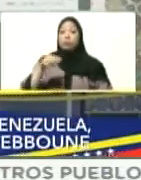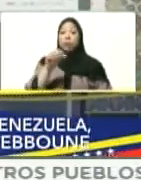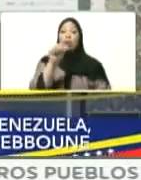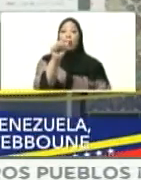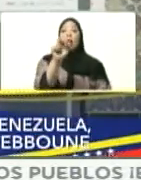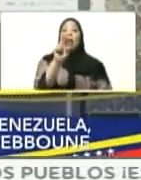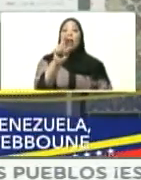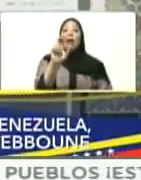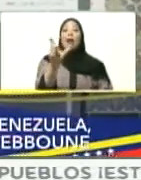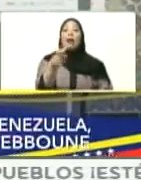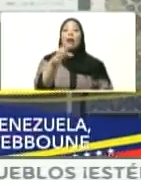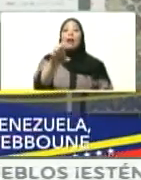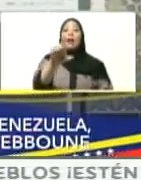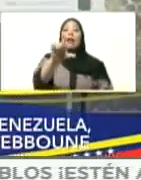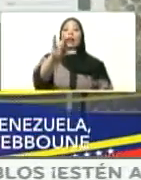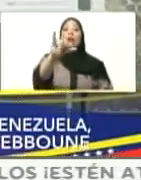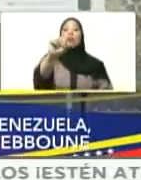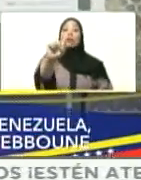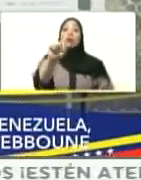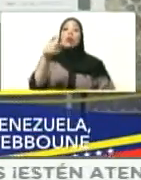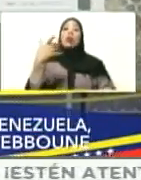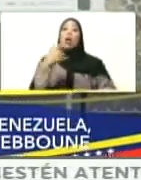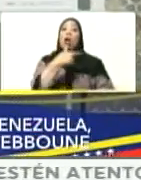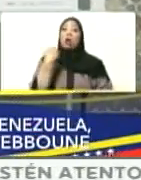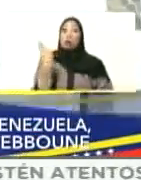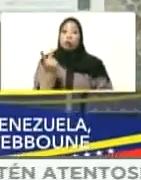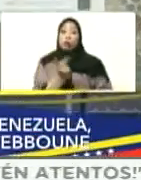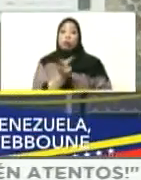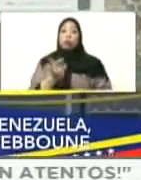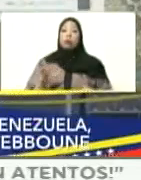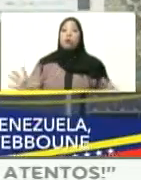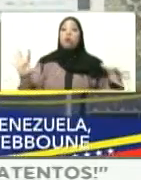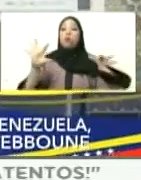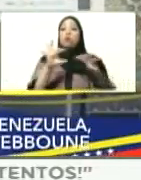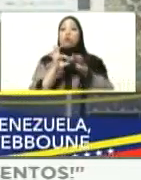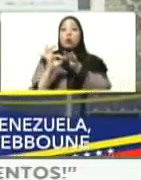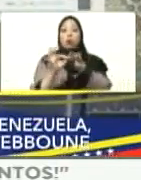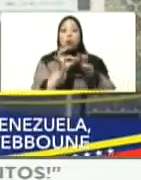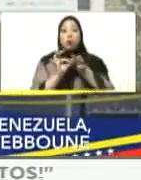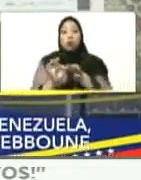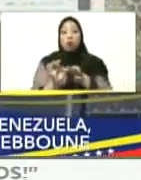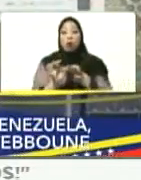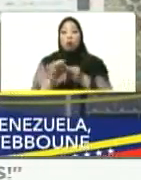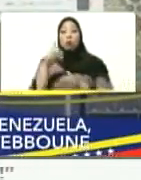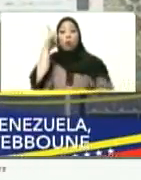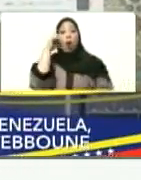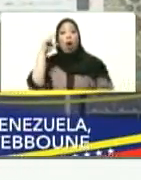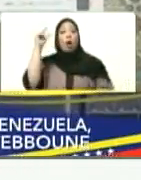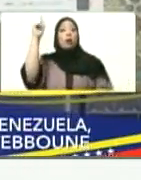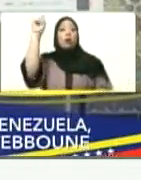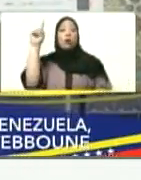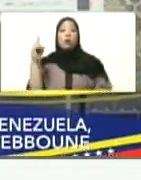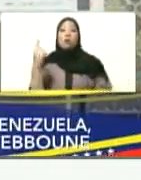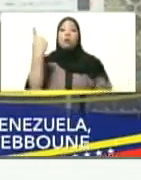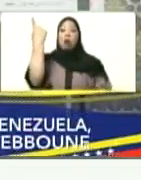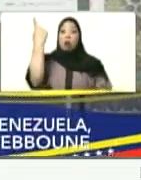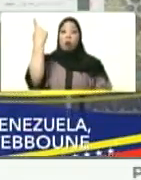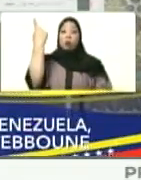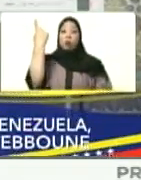الدفاع عن القضايا العادلة في العالم وعن حقوق الشعوب في الحرية